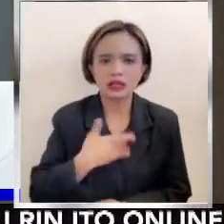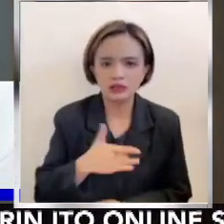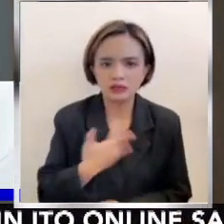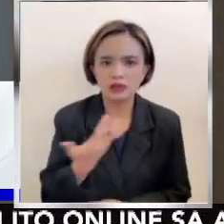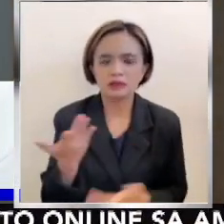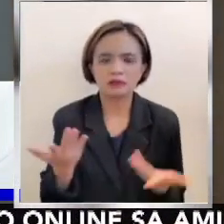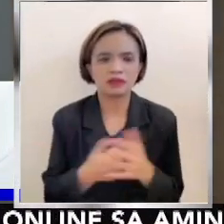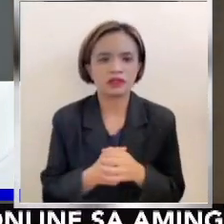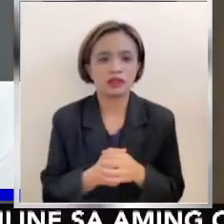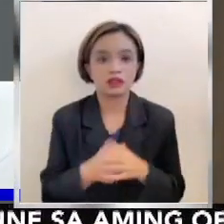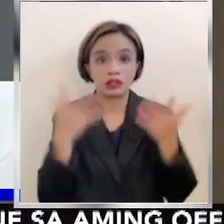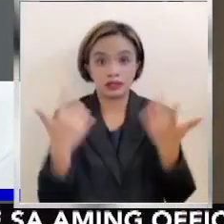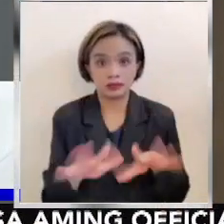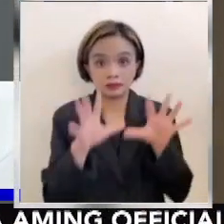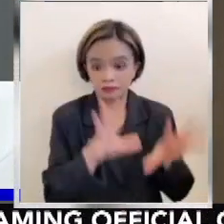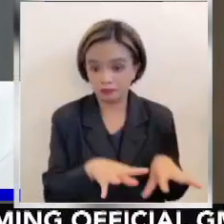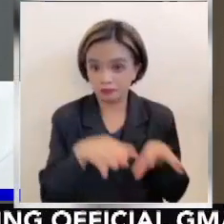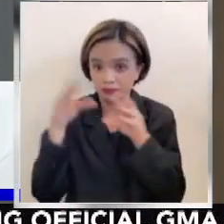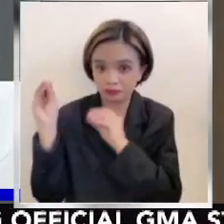kami.